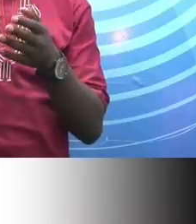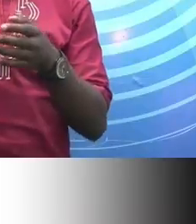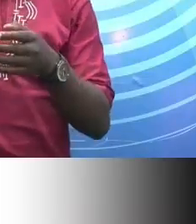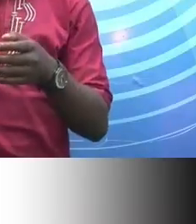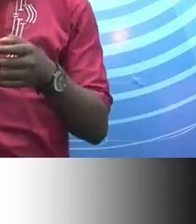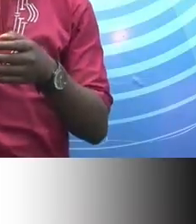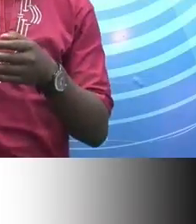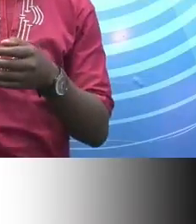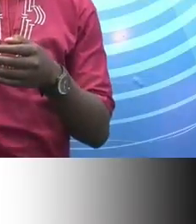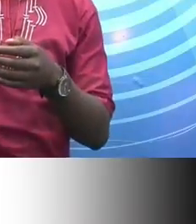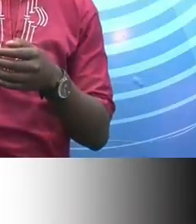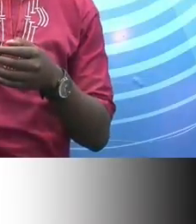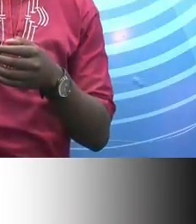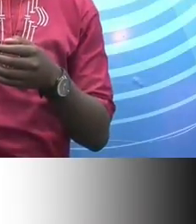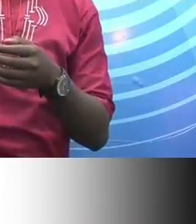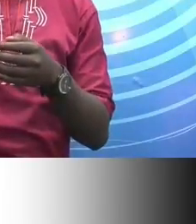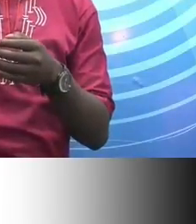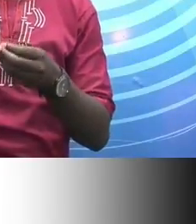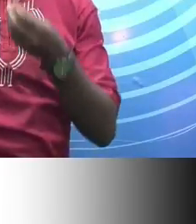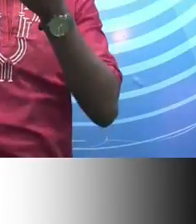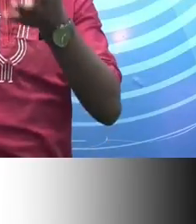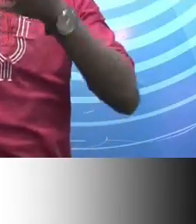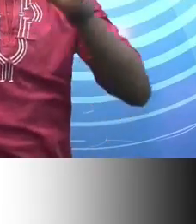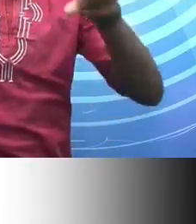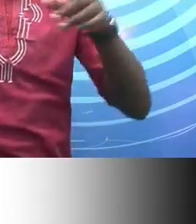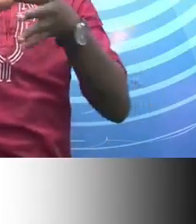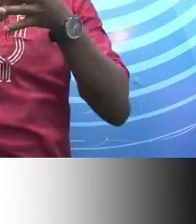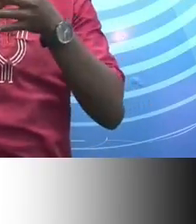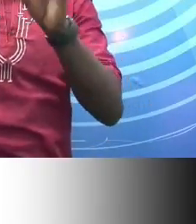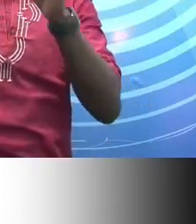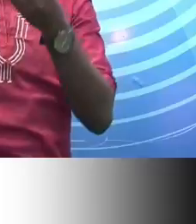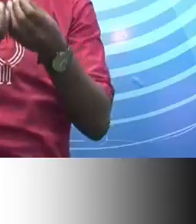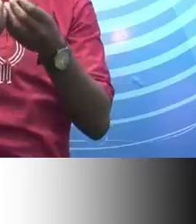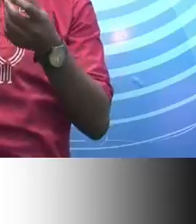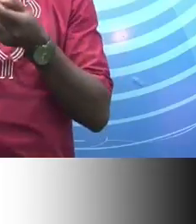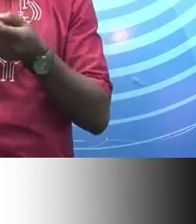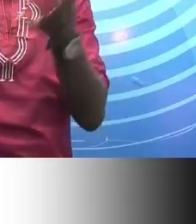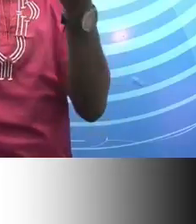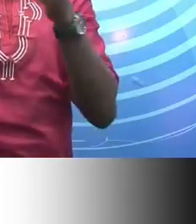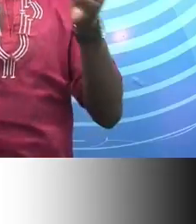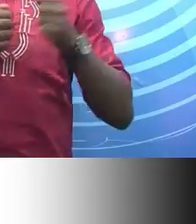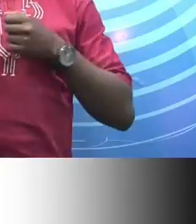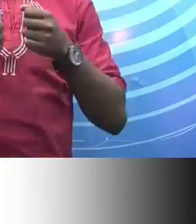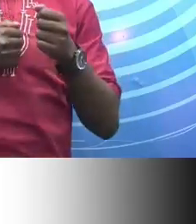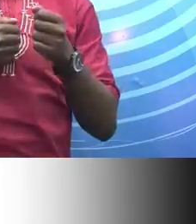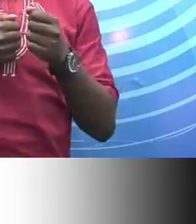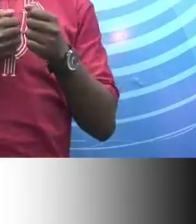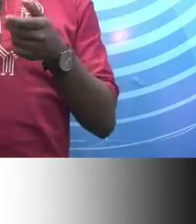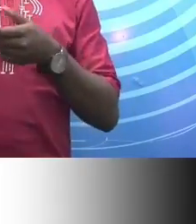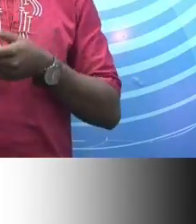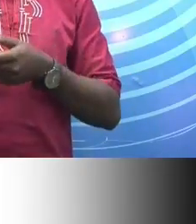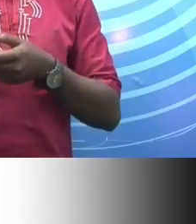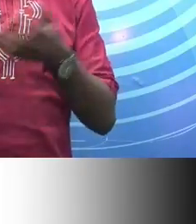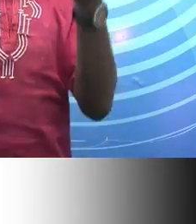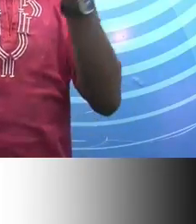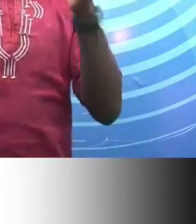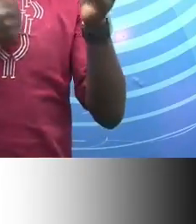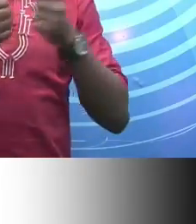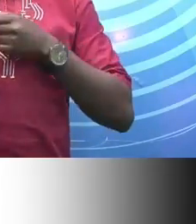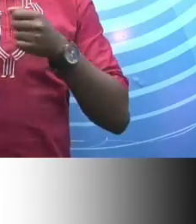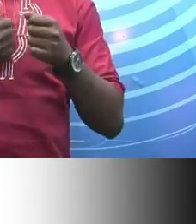Amakuru ya BTN TV yagezweho mu rurimi rw'amarenga ku bufatanye n'umuryango Sewing Hand Rwanda. Sewing Hand Rwanda for